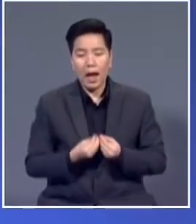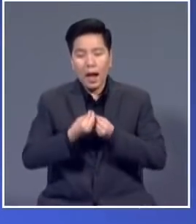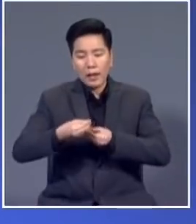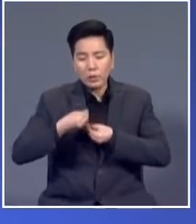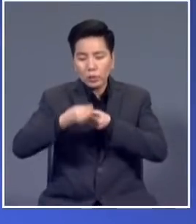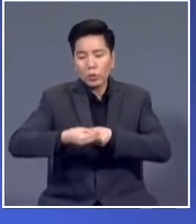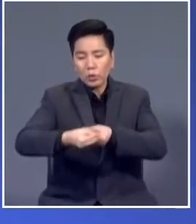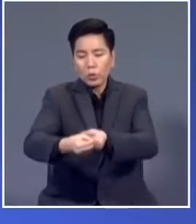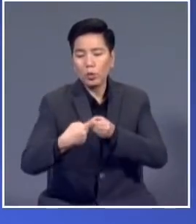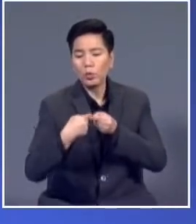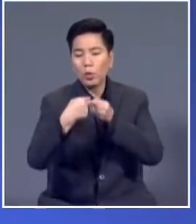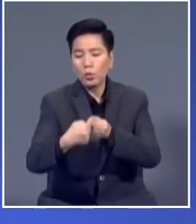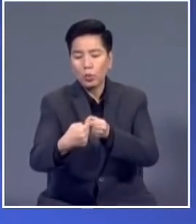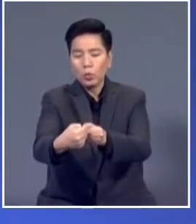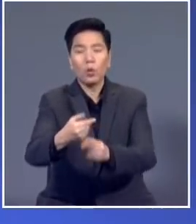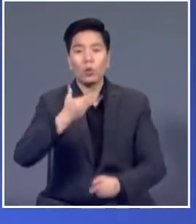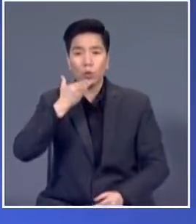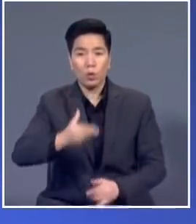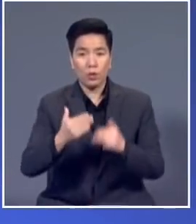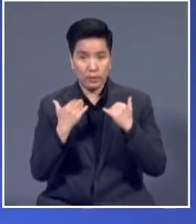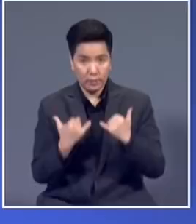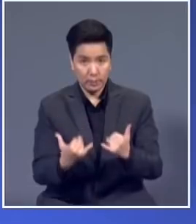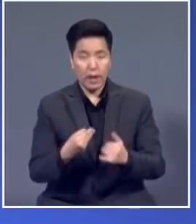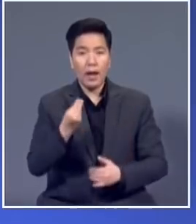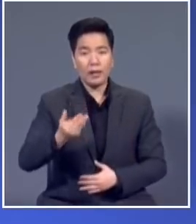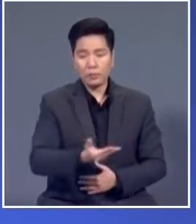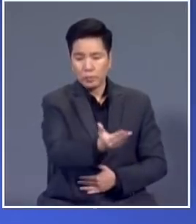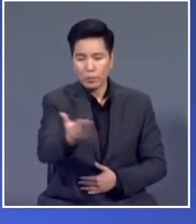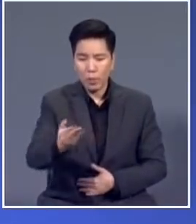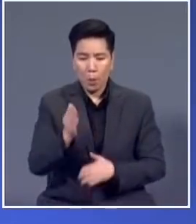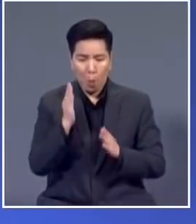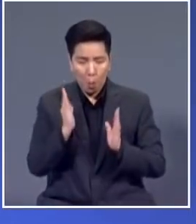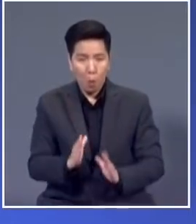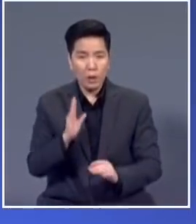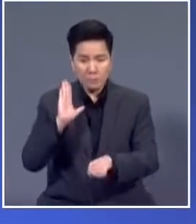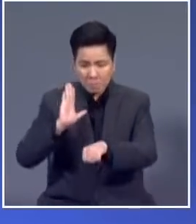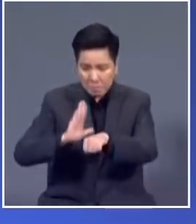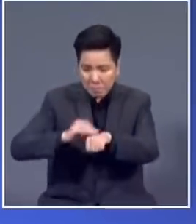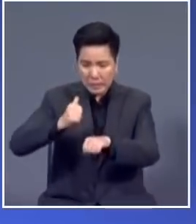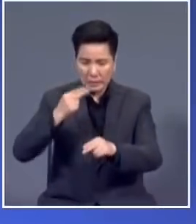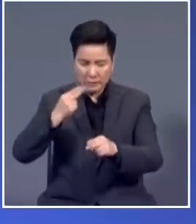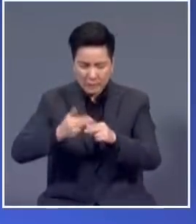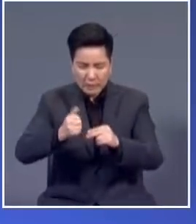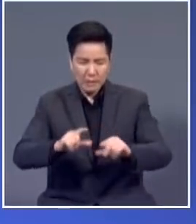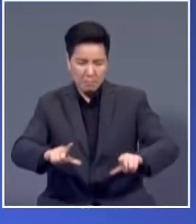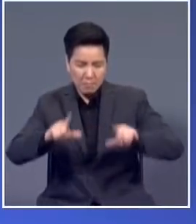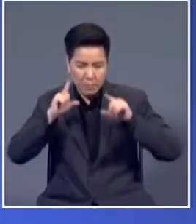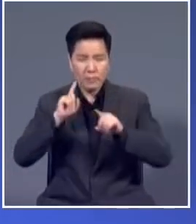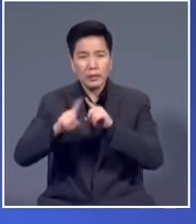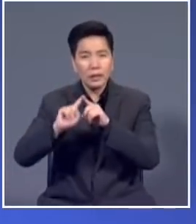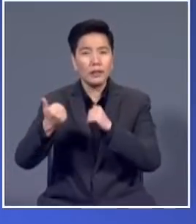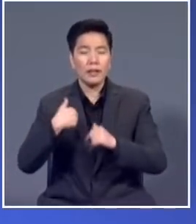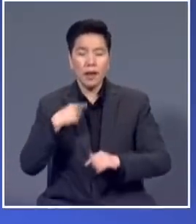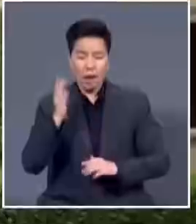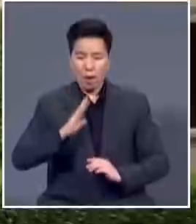านต่อยอดสู่รุ่นต่อๆมาอีกด้วยขอให้ทุกคนได้ช่วยกันดูแลบุคคลที่มีชื่อเสียงมีความสามารถในอดีตด้วยนะครับเช่นดาร